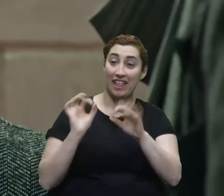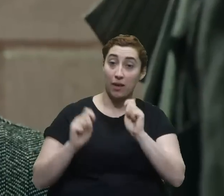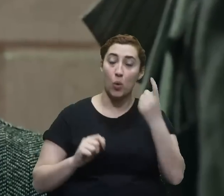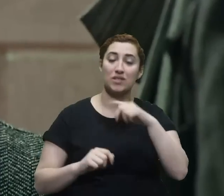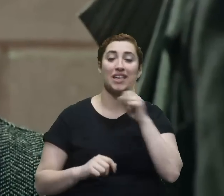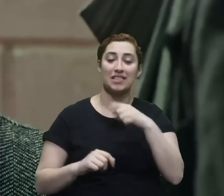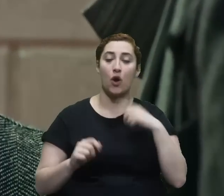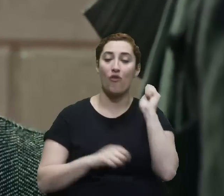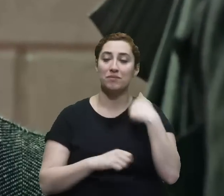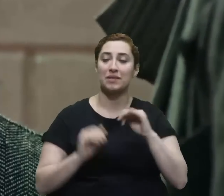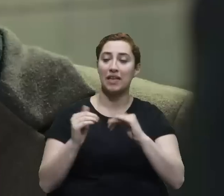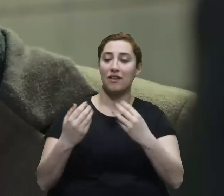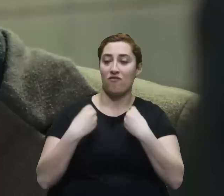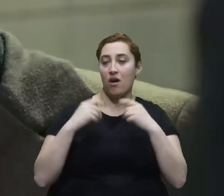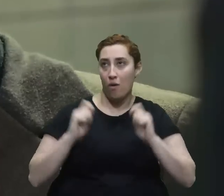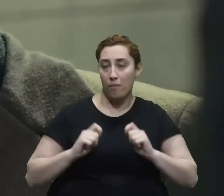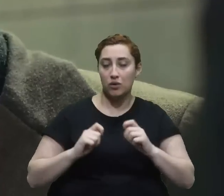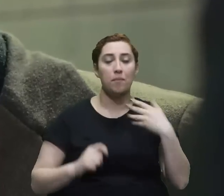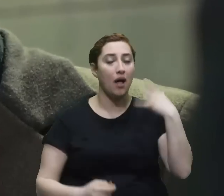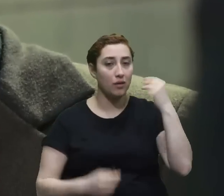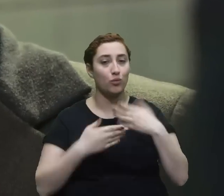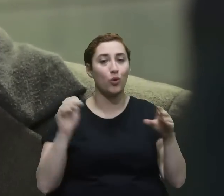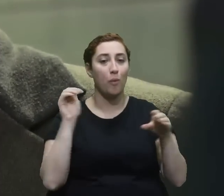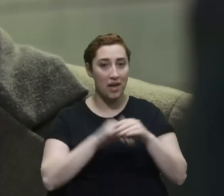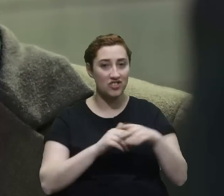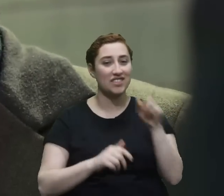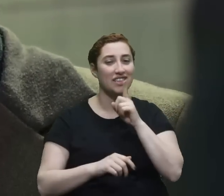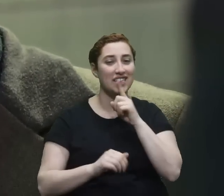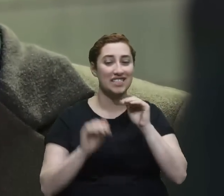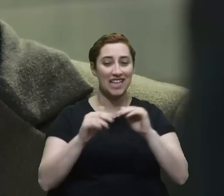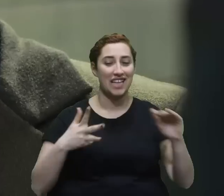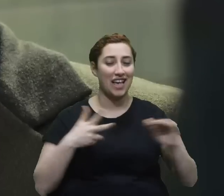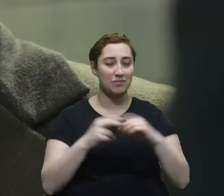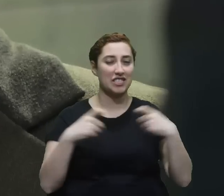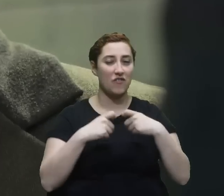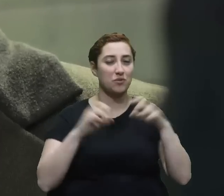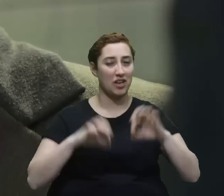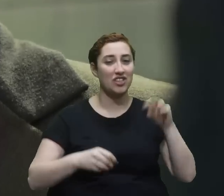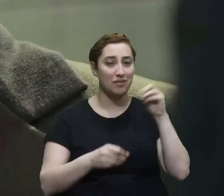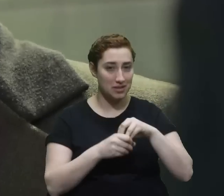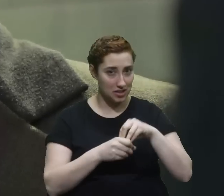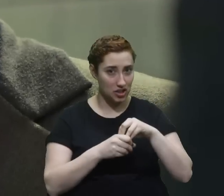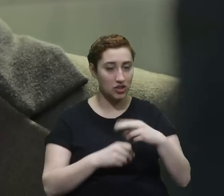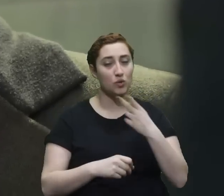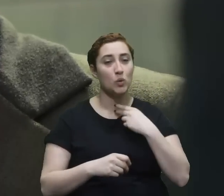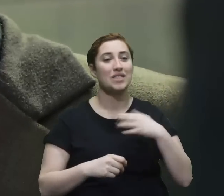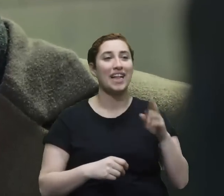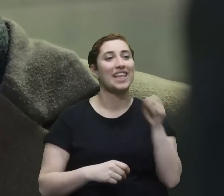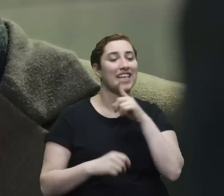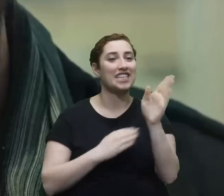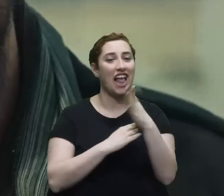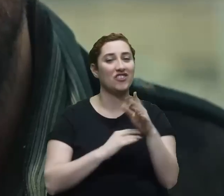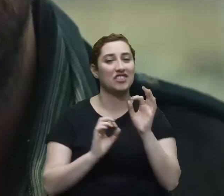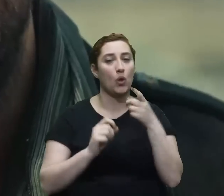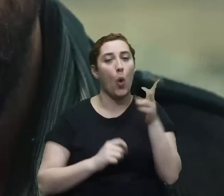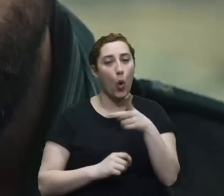kaldılar. Anladım. Yüce Meclis de İngiliz desteğini kesip savaş çıkarmak için Rus yerine İngiliz sefirine